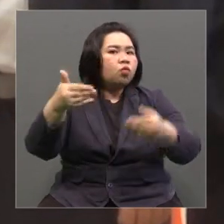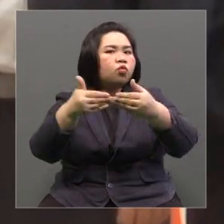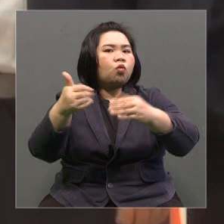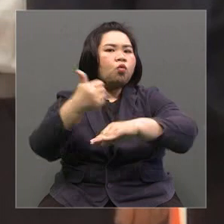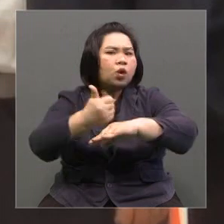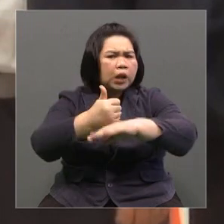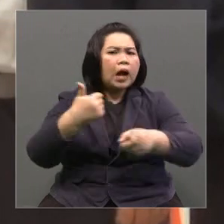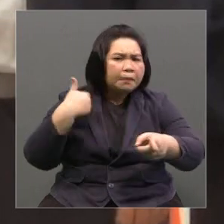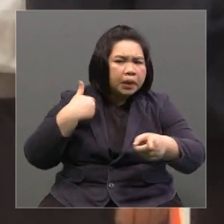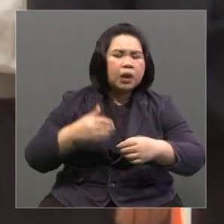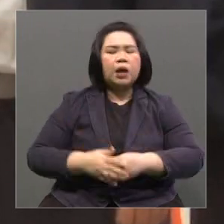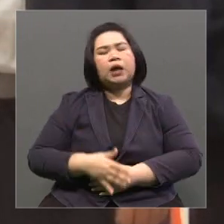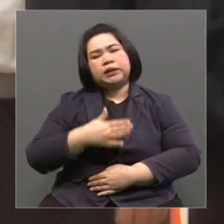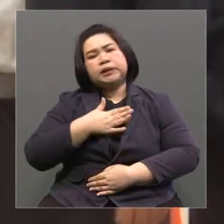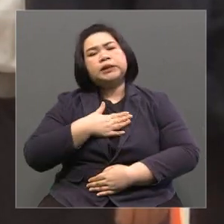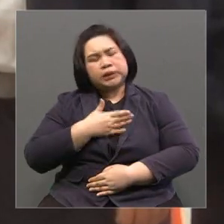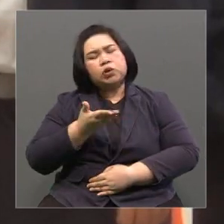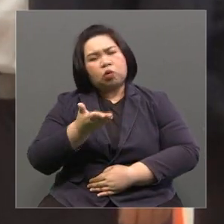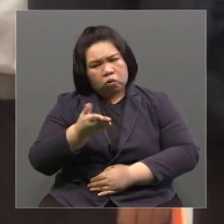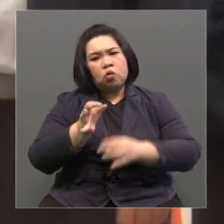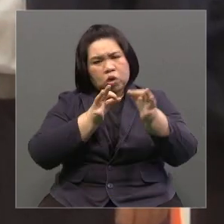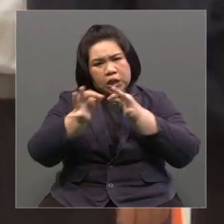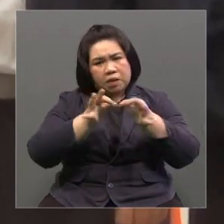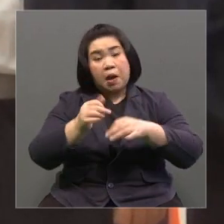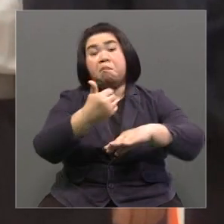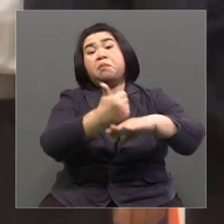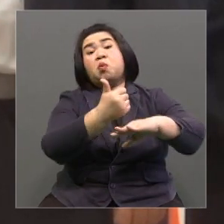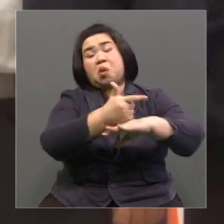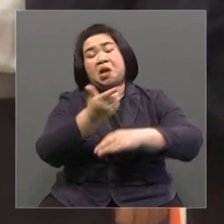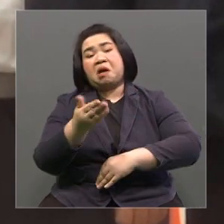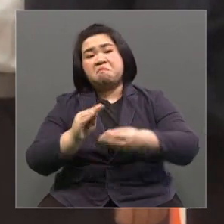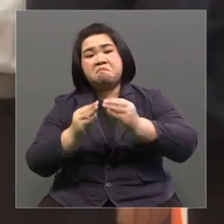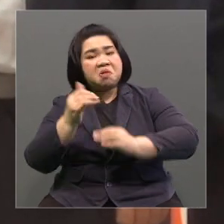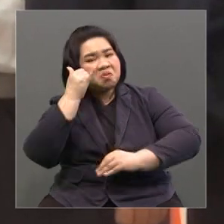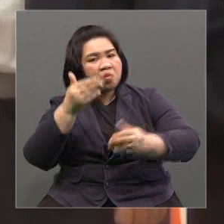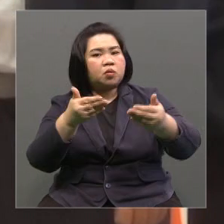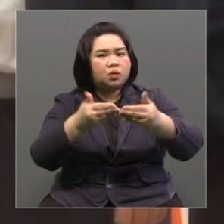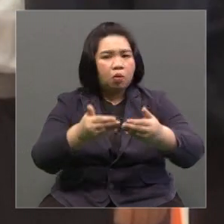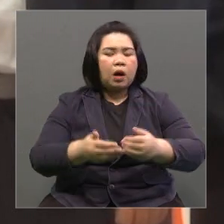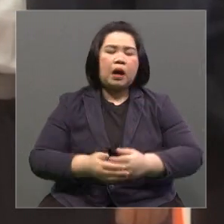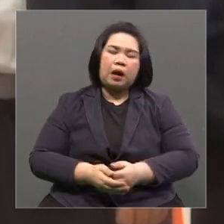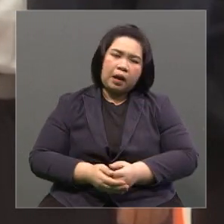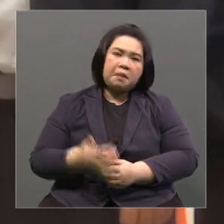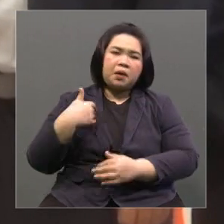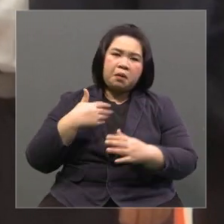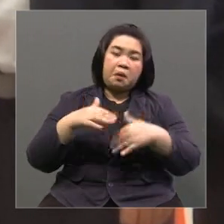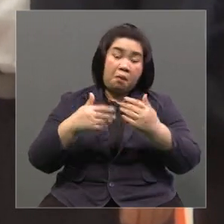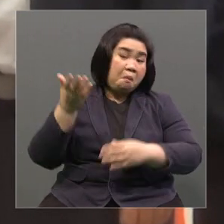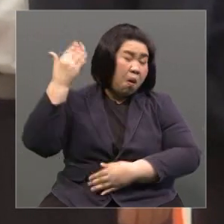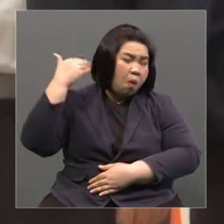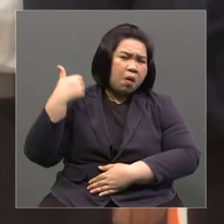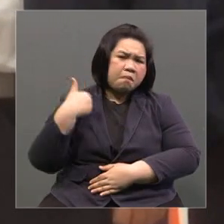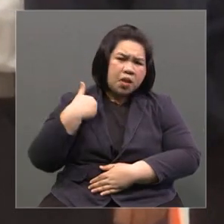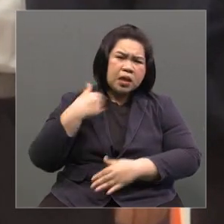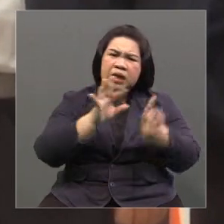ายเขานะครับอันนี้ผมขอสร้างความนิยามตรงนี้ว่าเป็นเจ้านายแล้วกันนะครับแล้วก็พัฒนามาเรื่อยๆจากเมื่อก่อนมีประมาณ